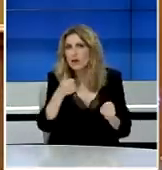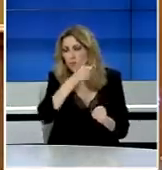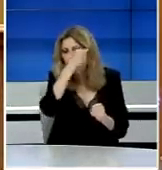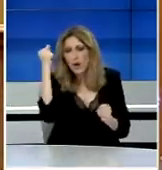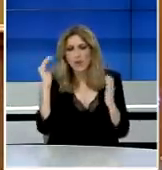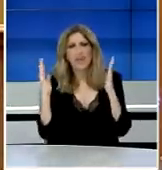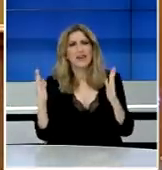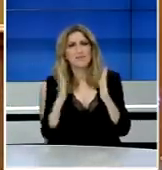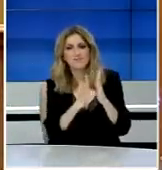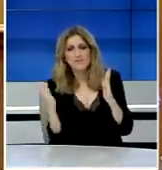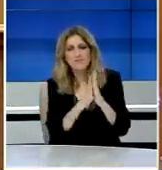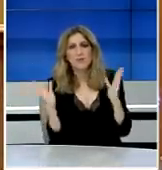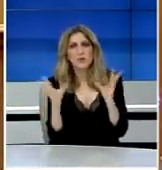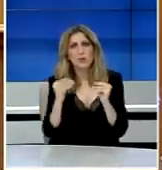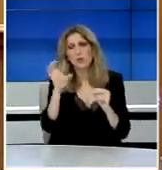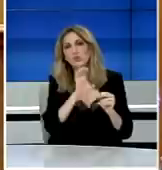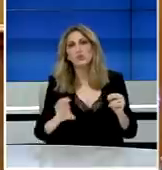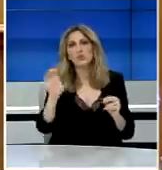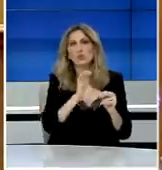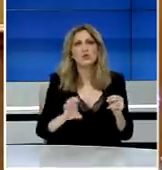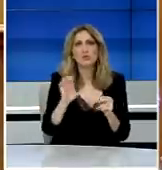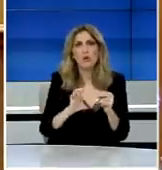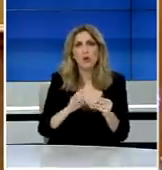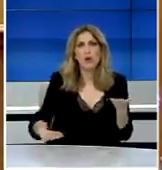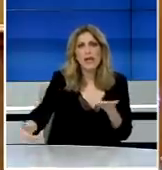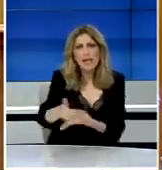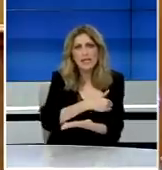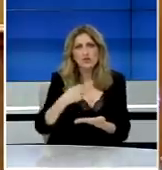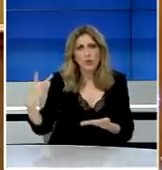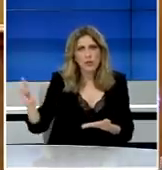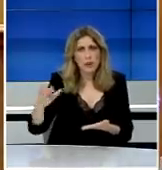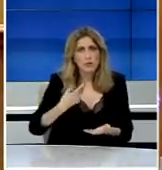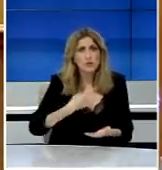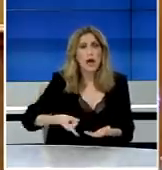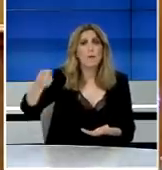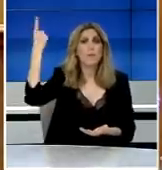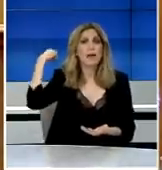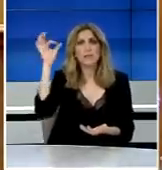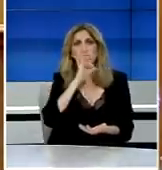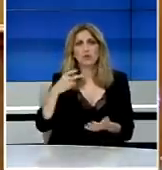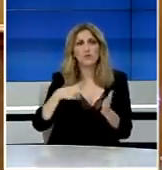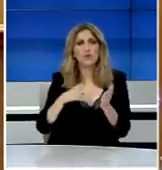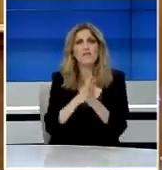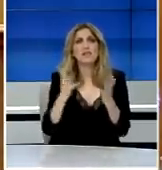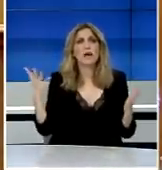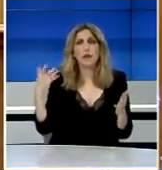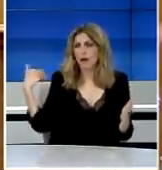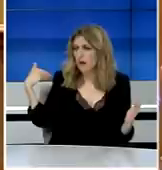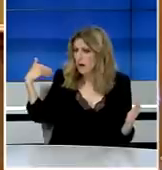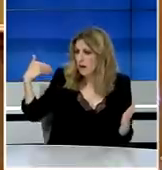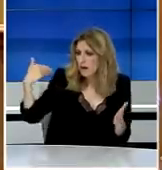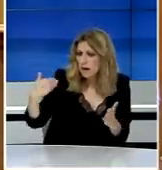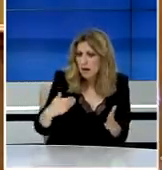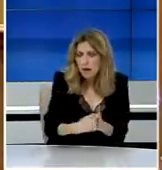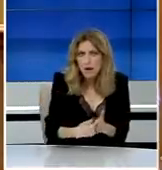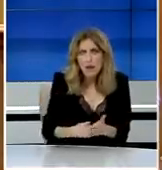Αν όλα πάνε καλά και τελειώσει η πανδημία. Και λέμε λοιπόν, και κλείνω με αυτό, ότι για όλους αυτούς, εφόσον δεν